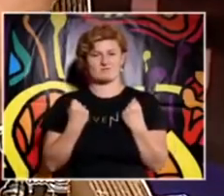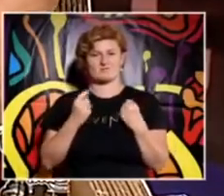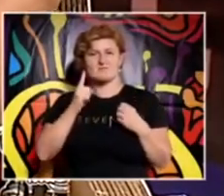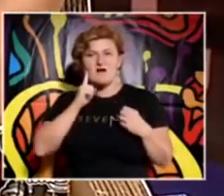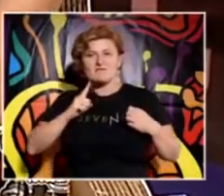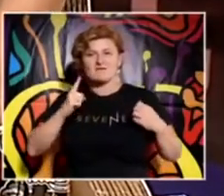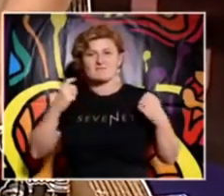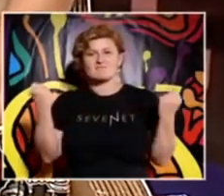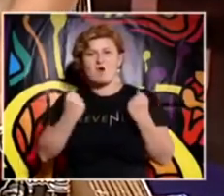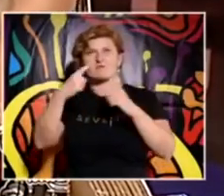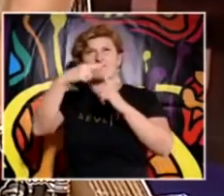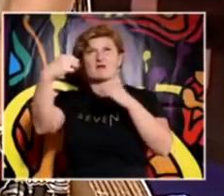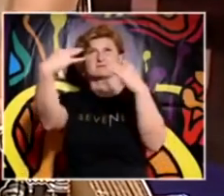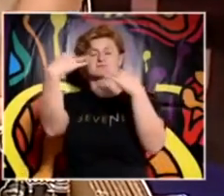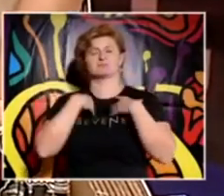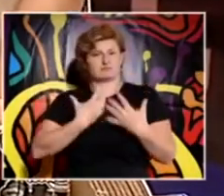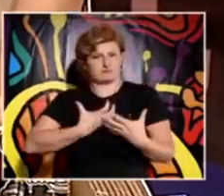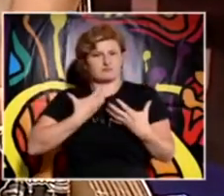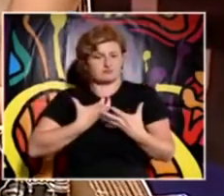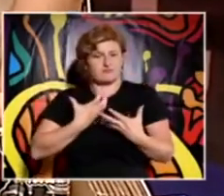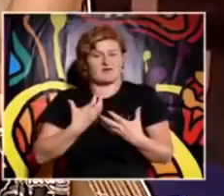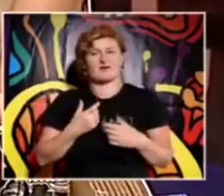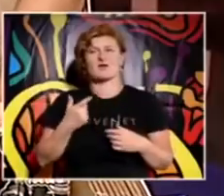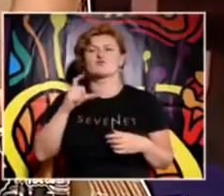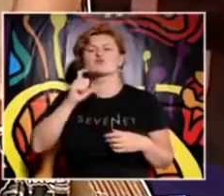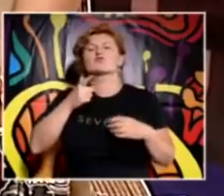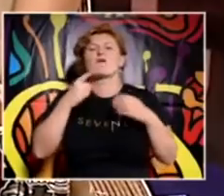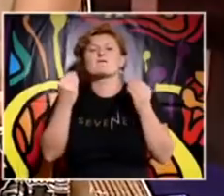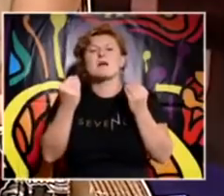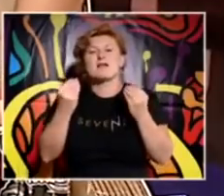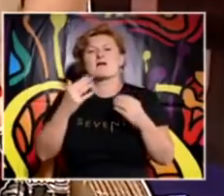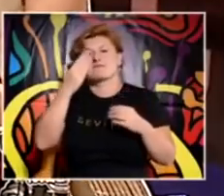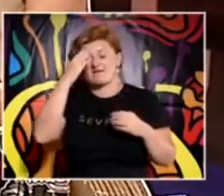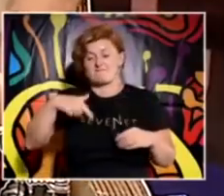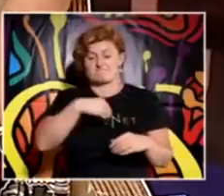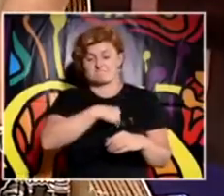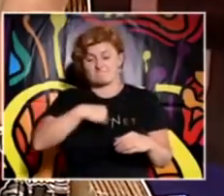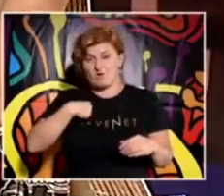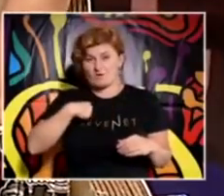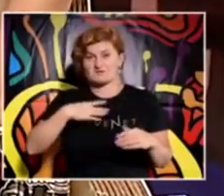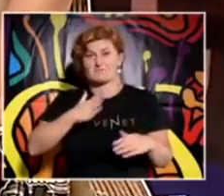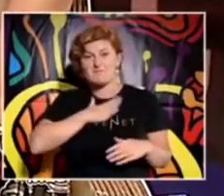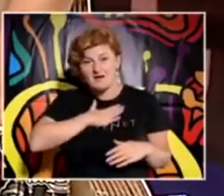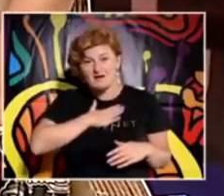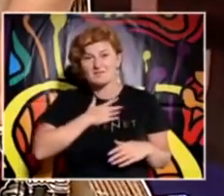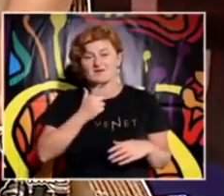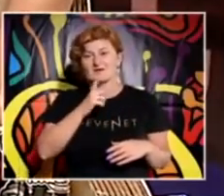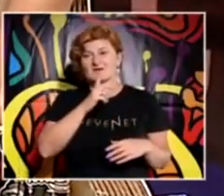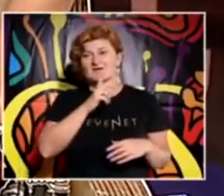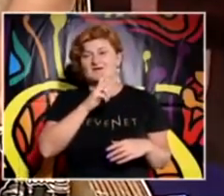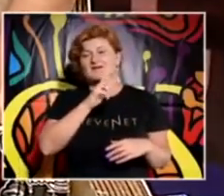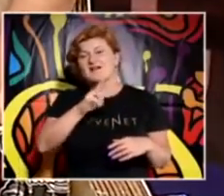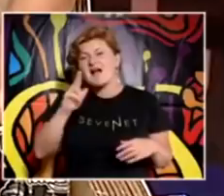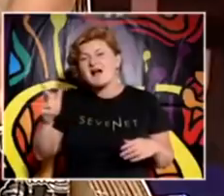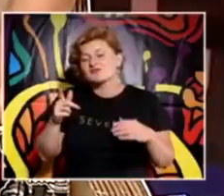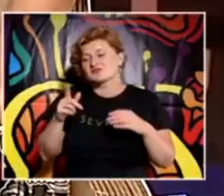moc płynącą z tych gwiazd, ale co jest piękne, właśnie o to chodzi, że my też tutaj mamy w Polsce chociażby, każdy, wydaje mi się, niedaleko